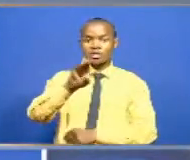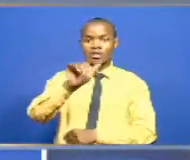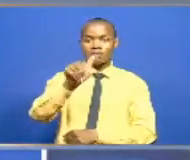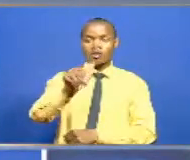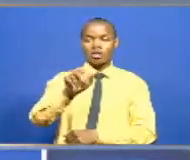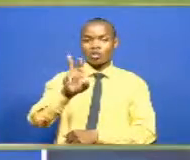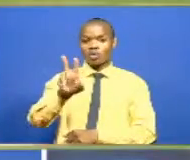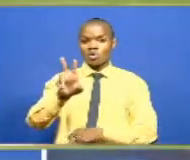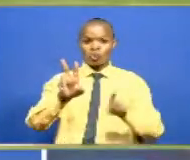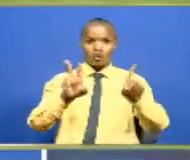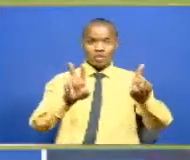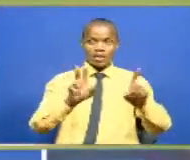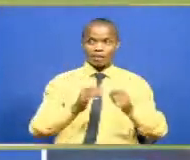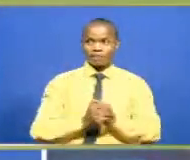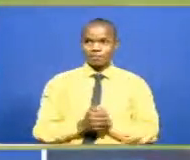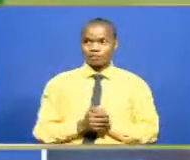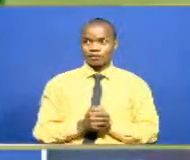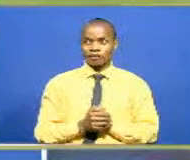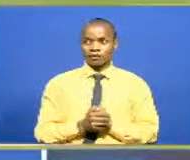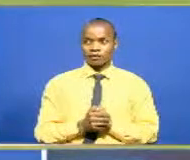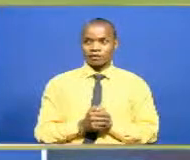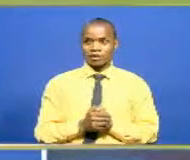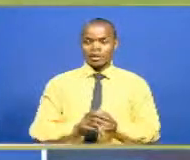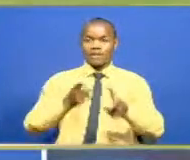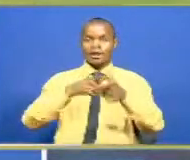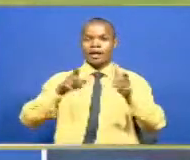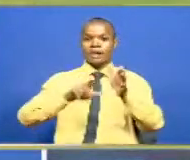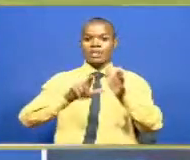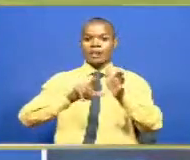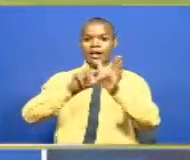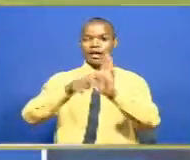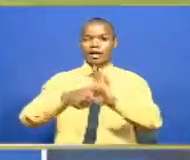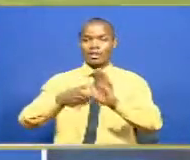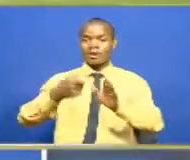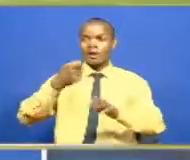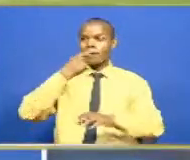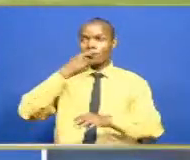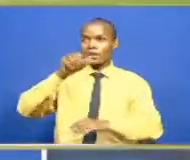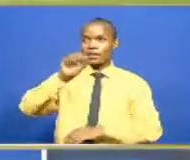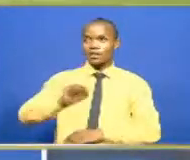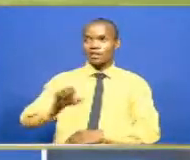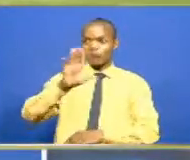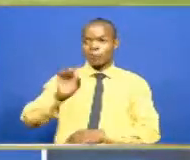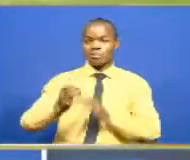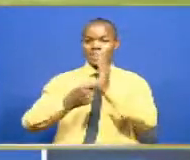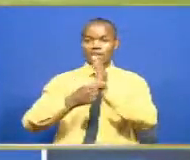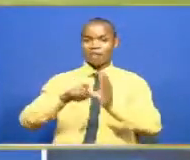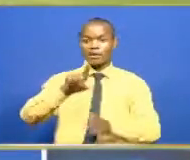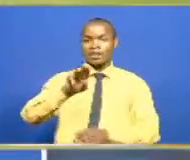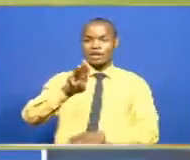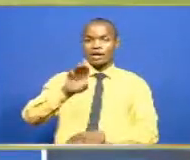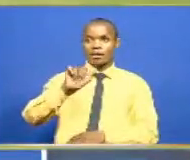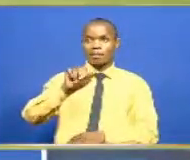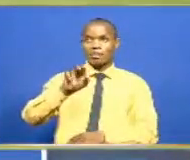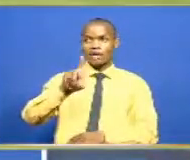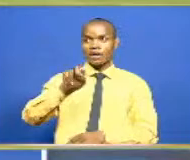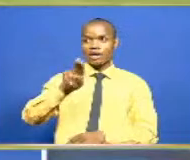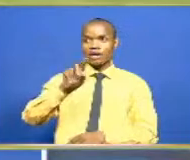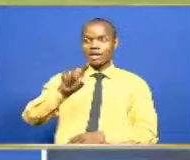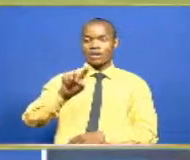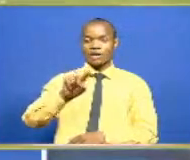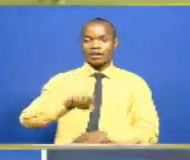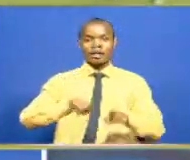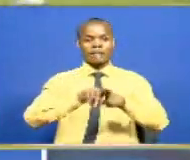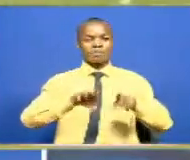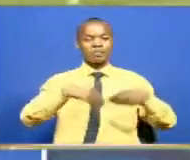2-1. Katika muda wa ziada, refa wa Afrika Kusini Lebalang Mokete alipa penalti Napsa